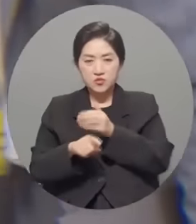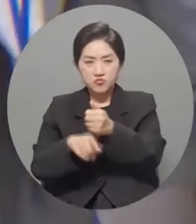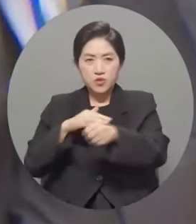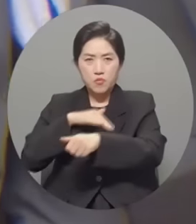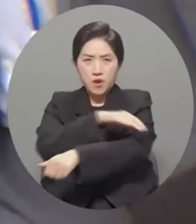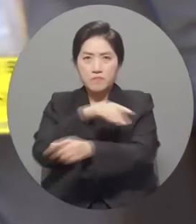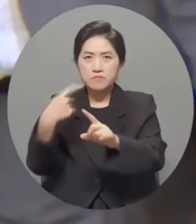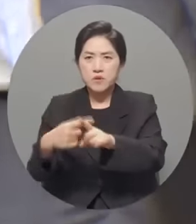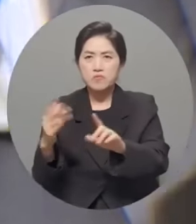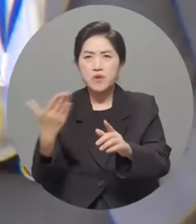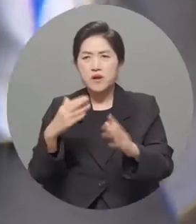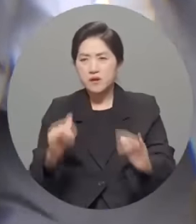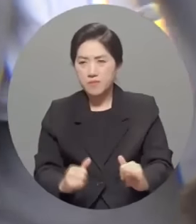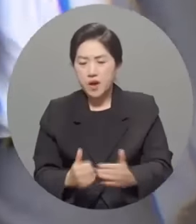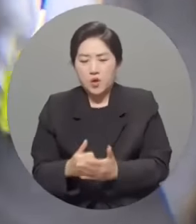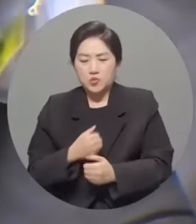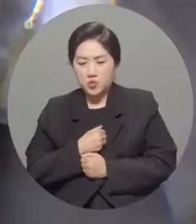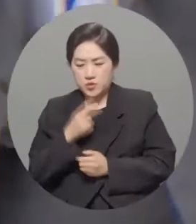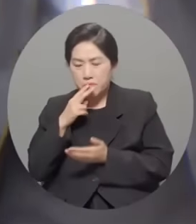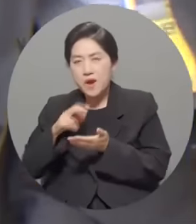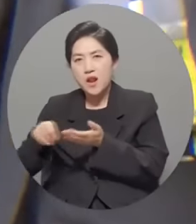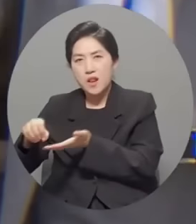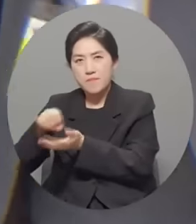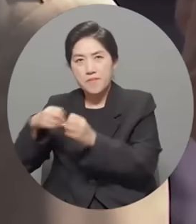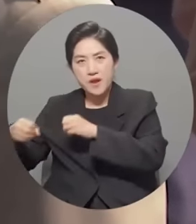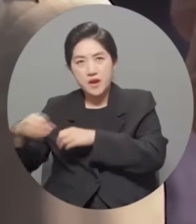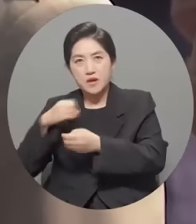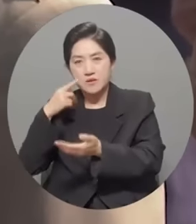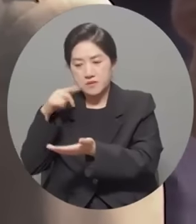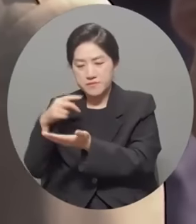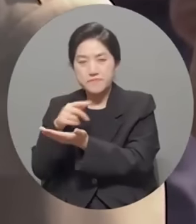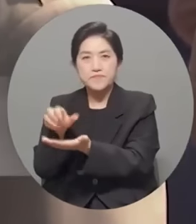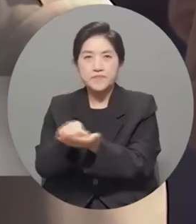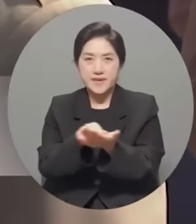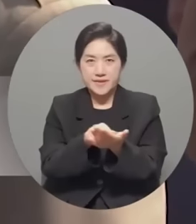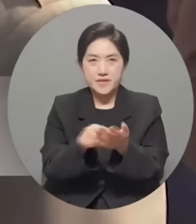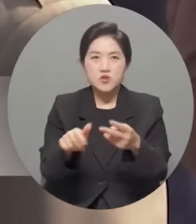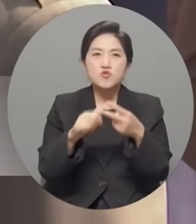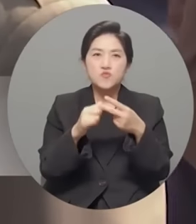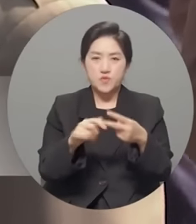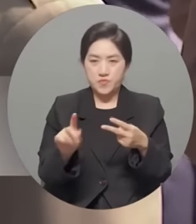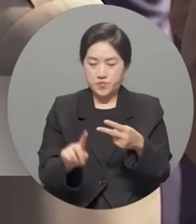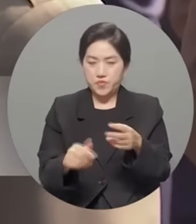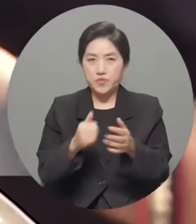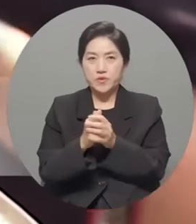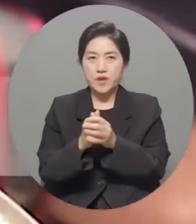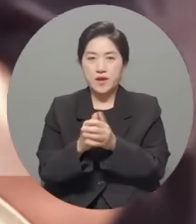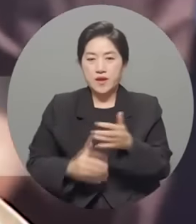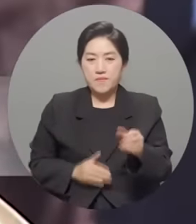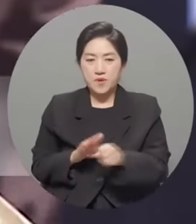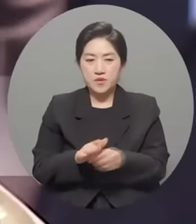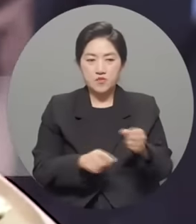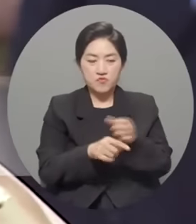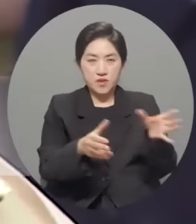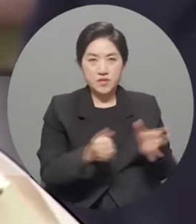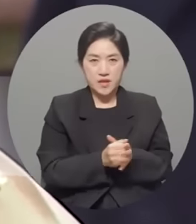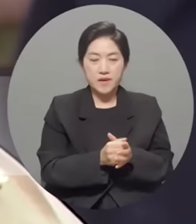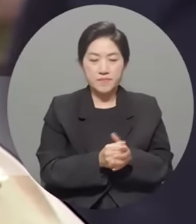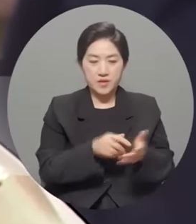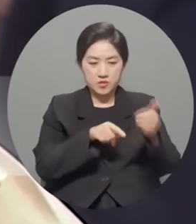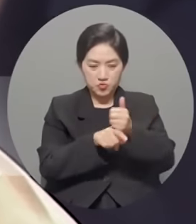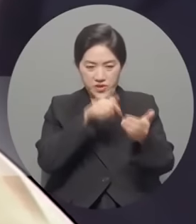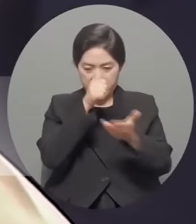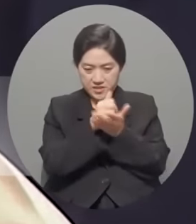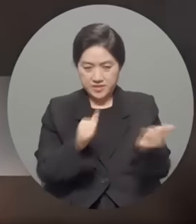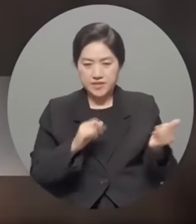있으니 조심하자는 대화 내역도 확보했습니다. 두 번째 쟁점은 당초 해병대 수사단이 8명으로 봤던